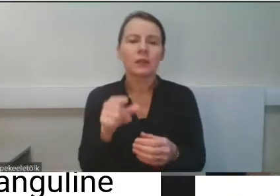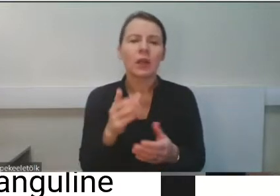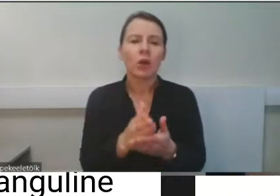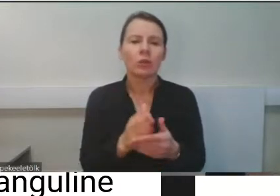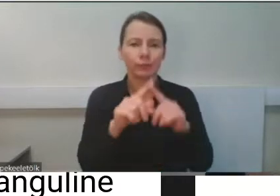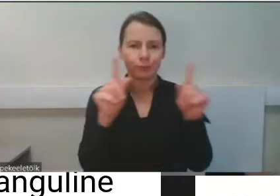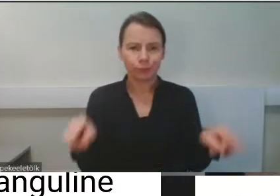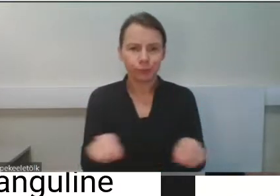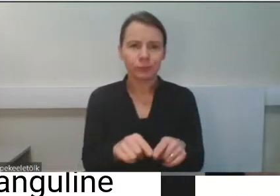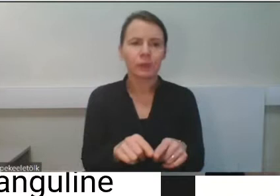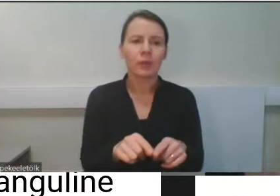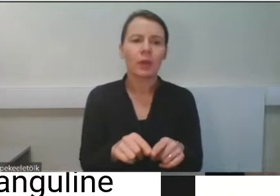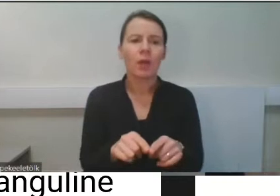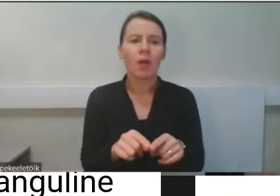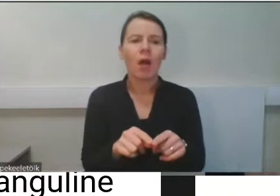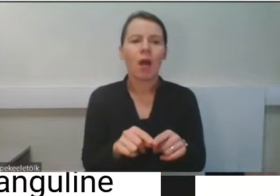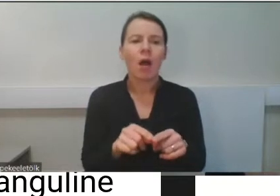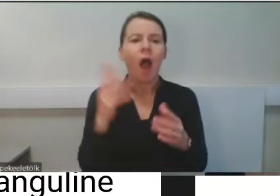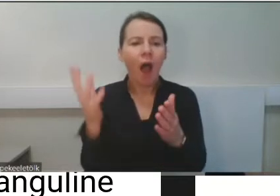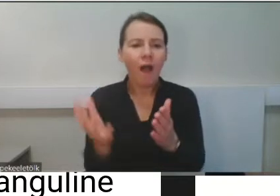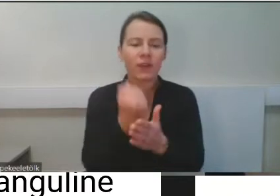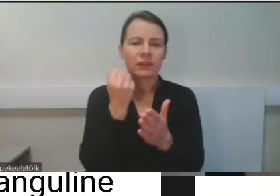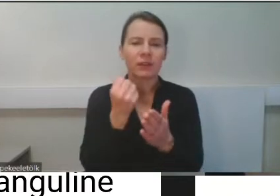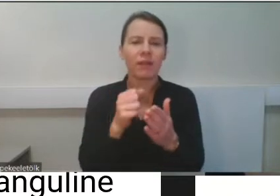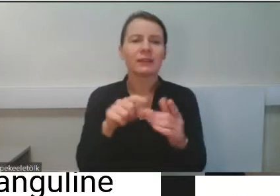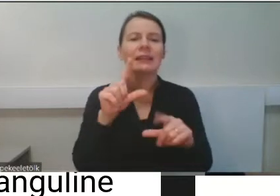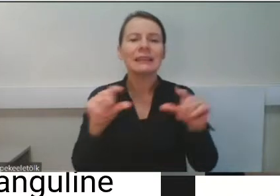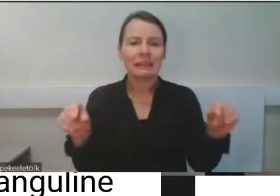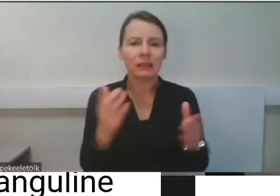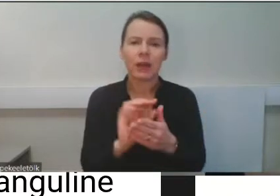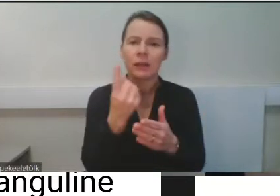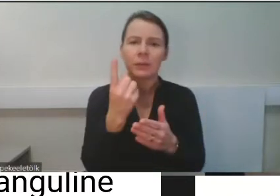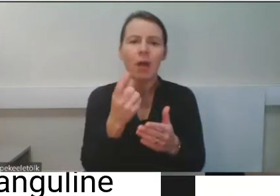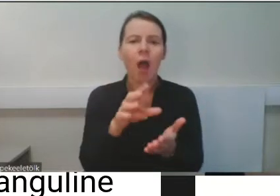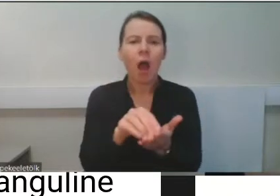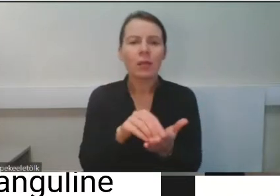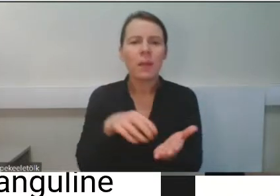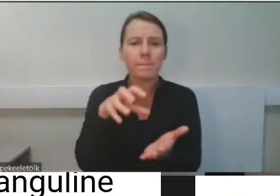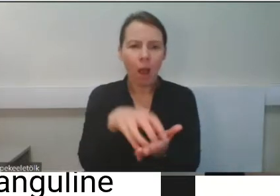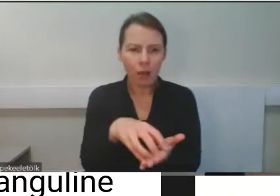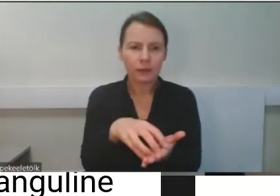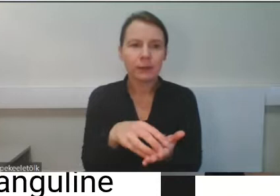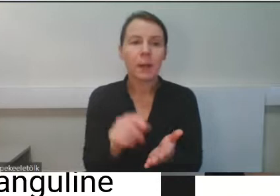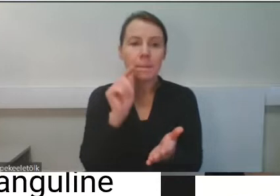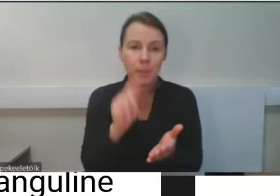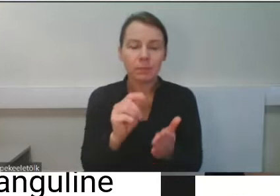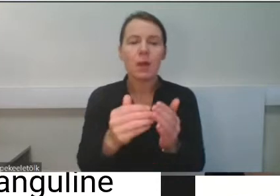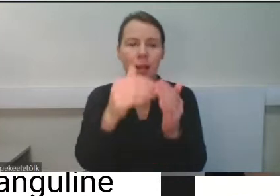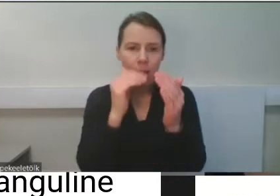kui on selline tellimus soov, et siis statistikaamet saab ühendada näiteks andmed selle